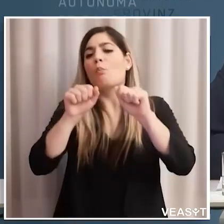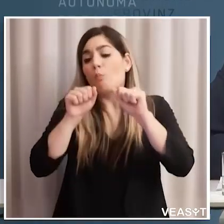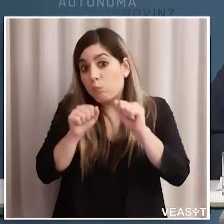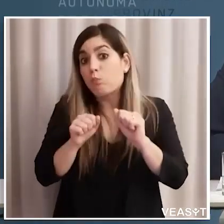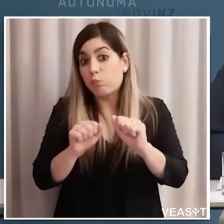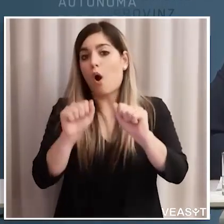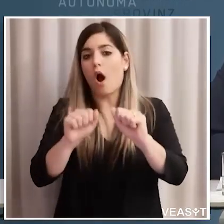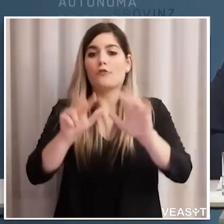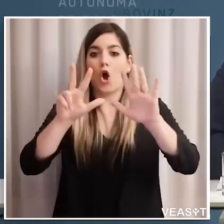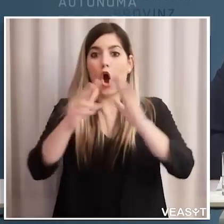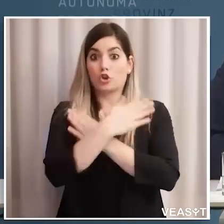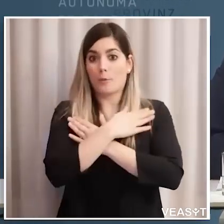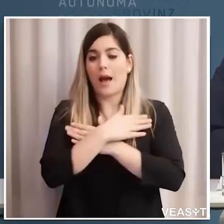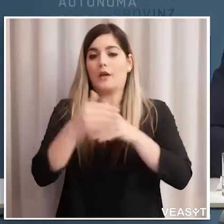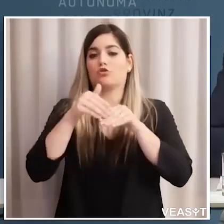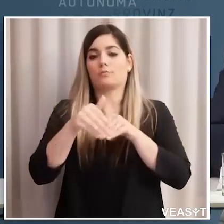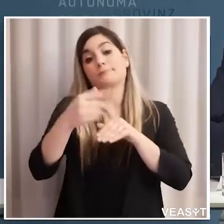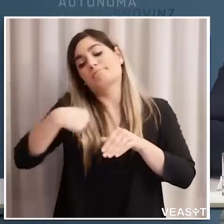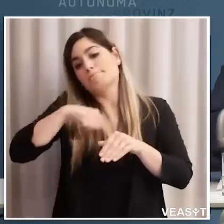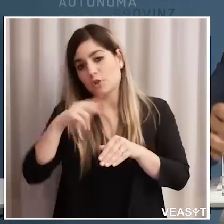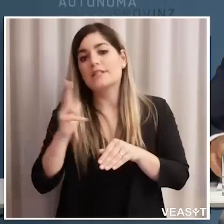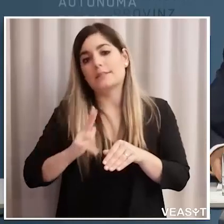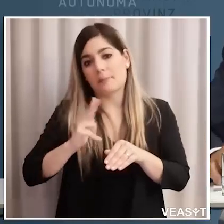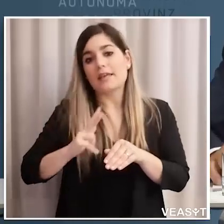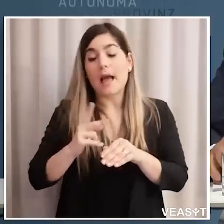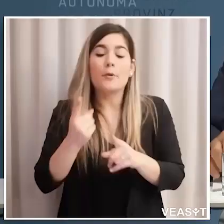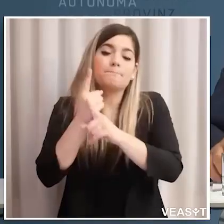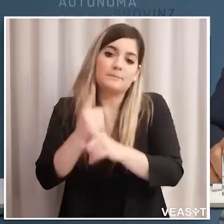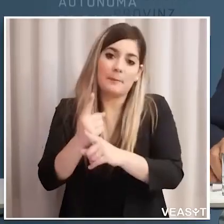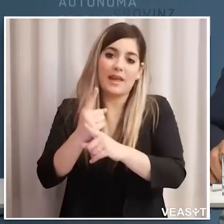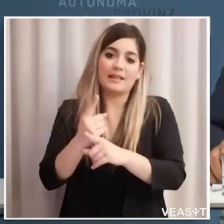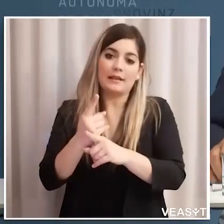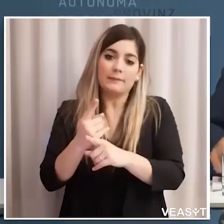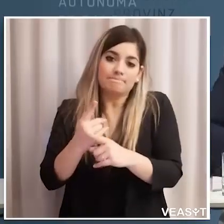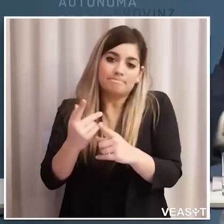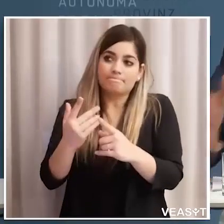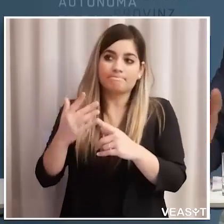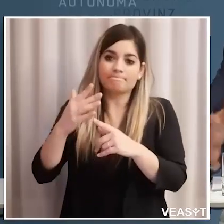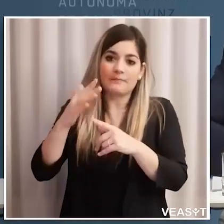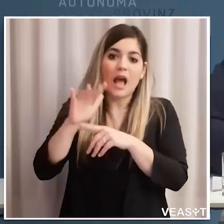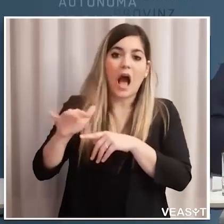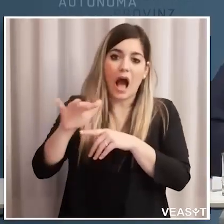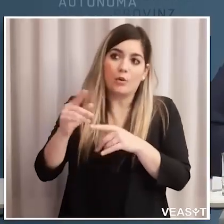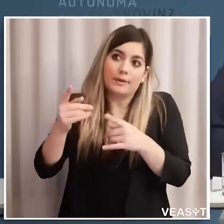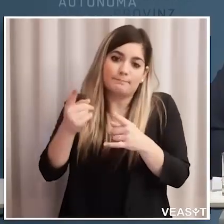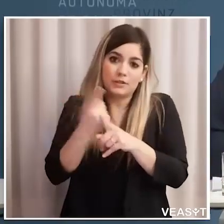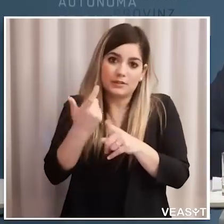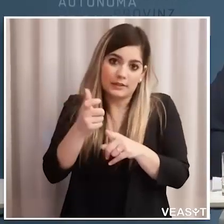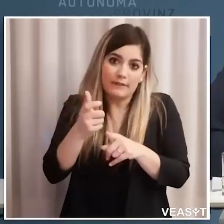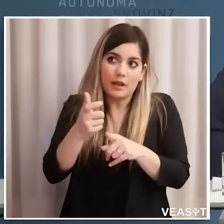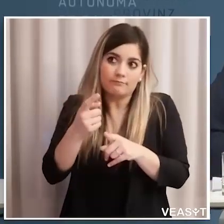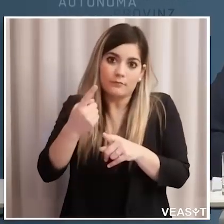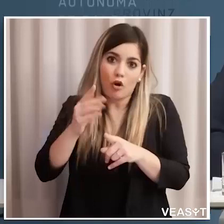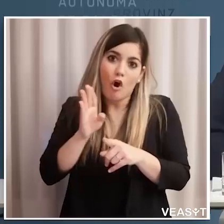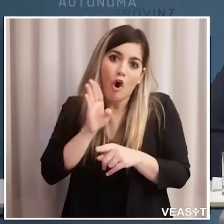in vigore l'8 maggio, questo auspichiamo, dipende anche poi dai lavori in aula ovviamente, perché sarà il Consiglio a